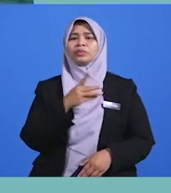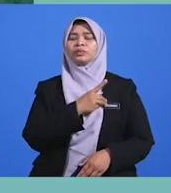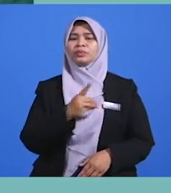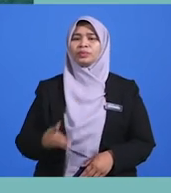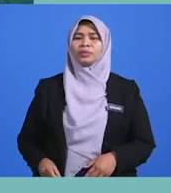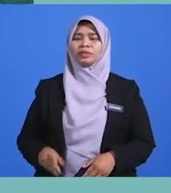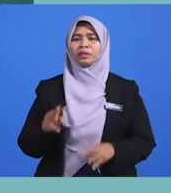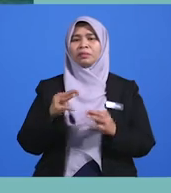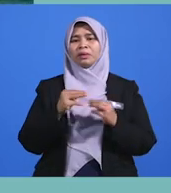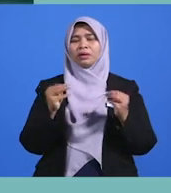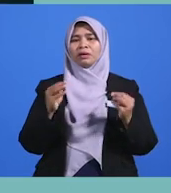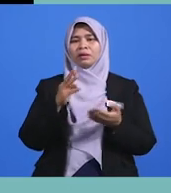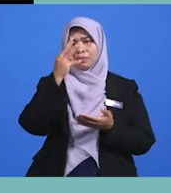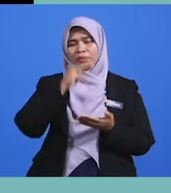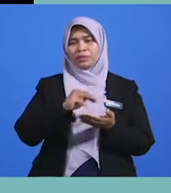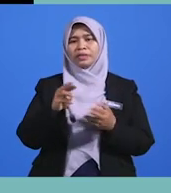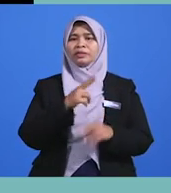raja-raja.